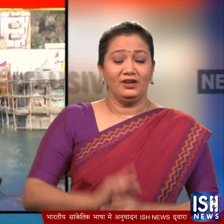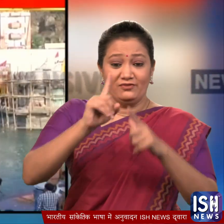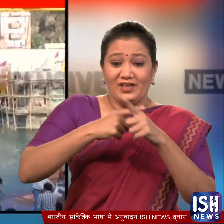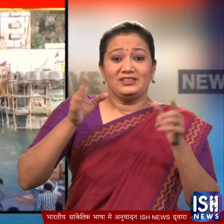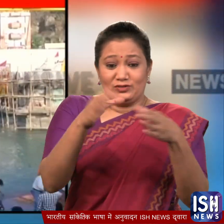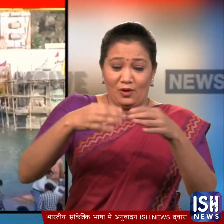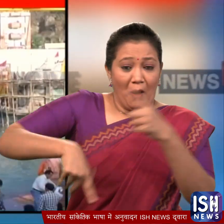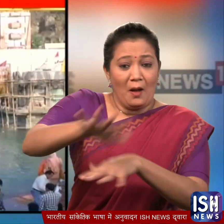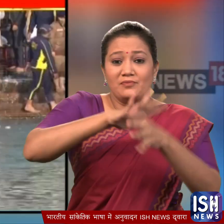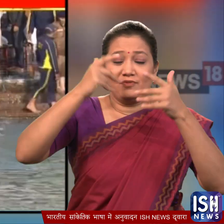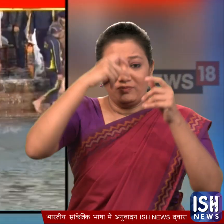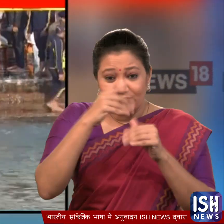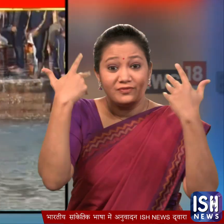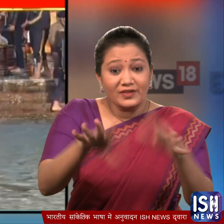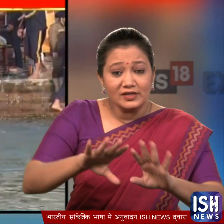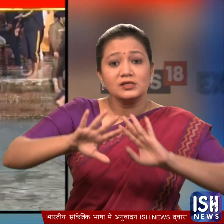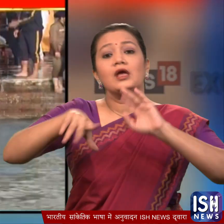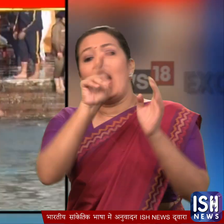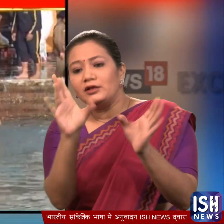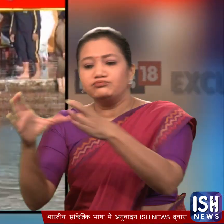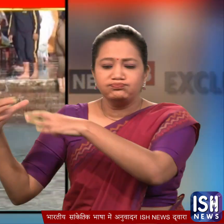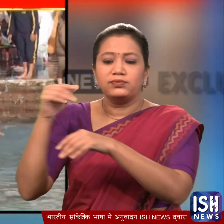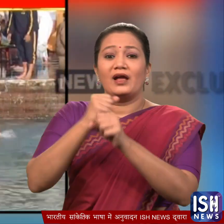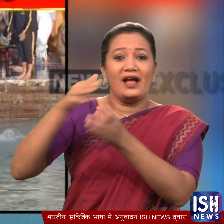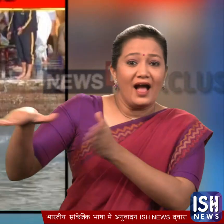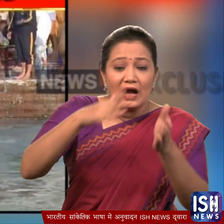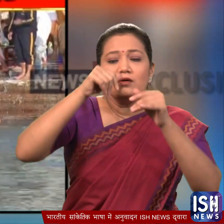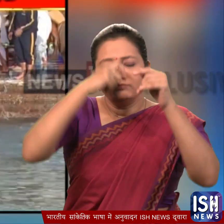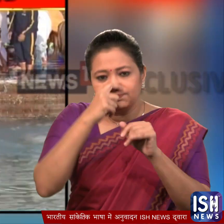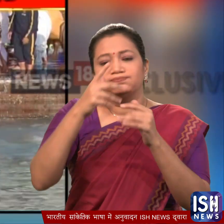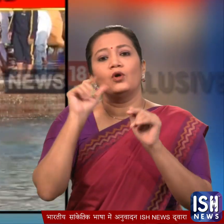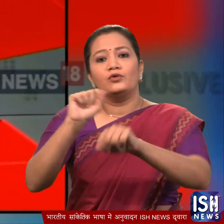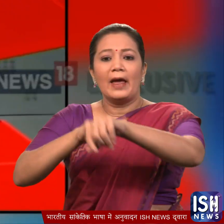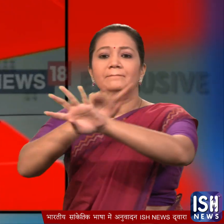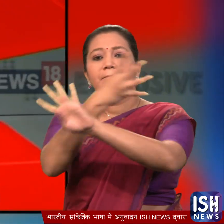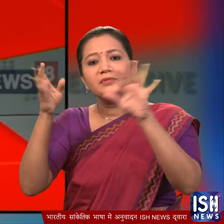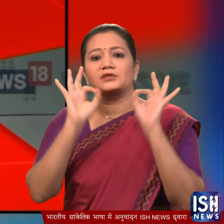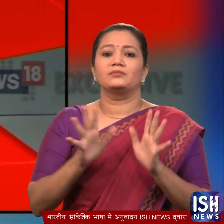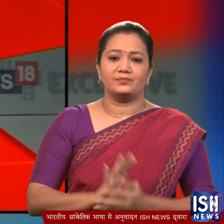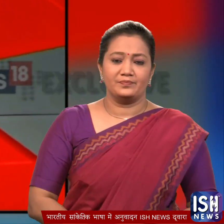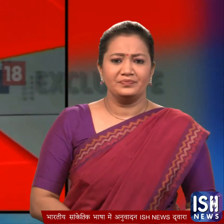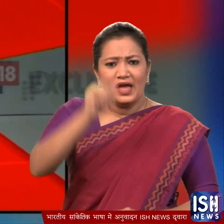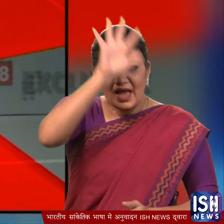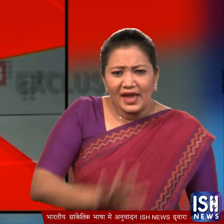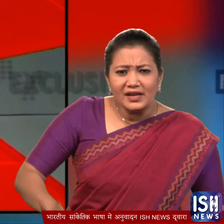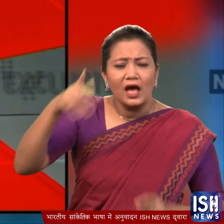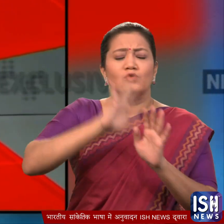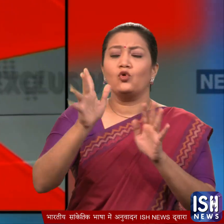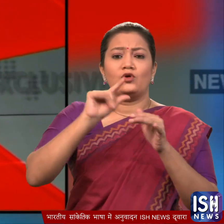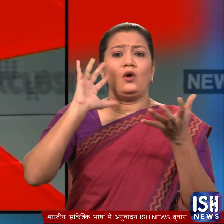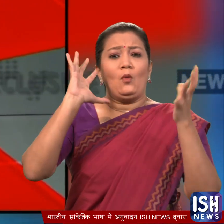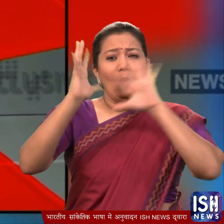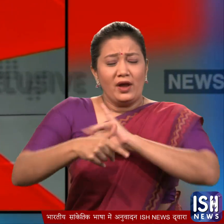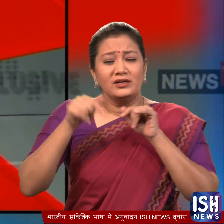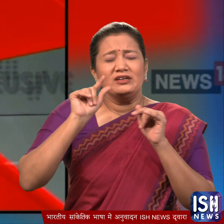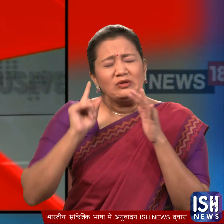अखाड़े के बाद बाकी अखाड़ों ने भी तय समय पर गंगा नदी में डुबकी लगाकर शाही स्नान किया। सौभाग्य की एक बात यह कि भारत का ही नहीं बल्कि दुनिया का